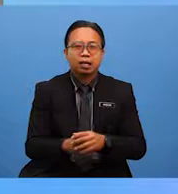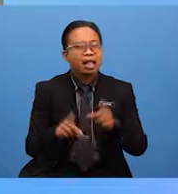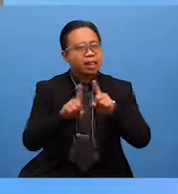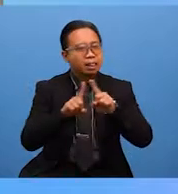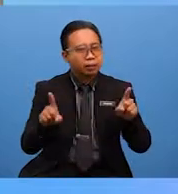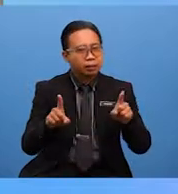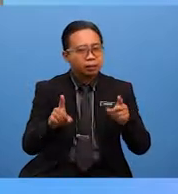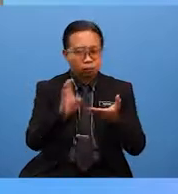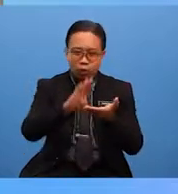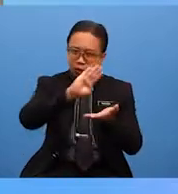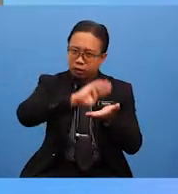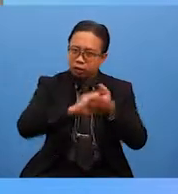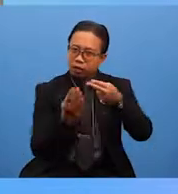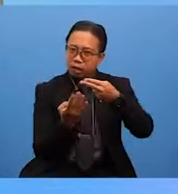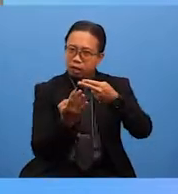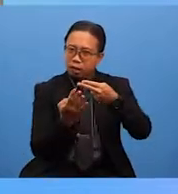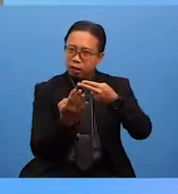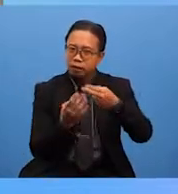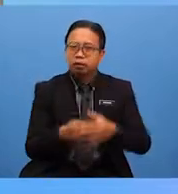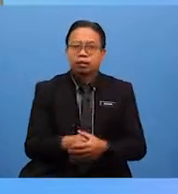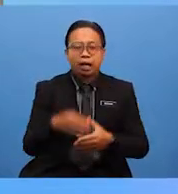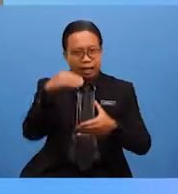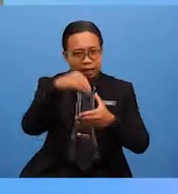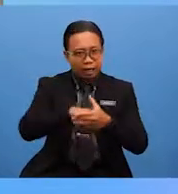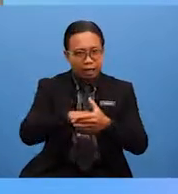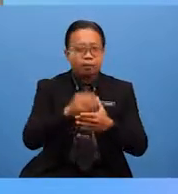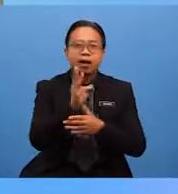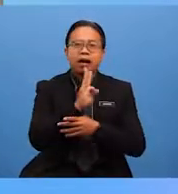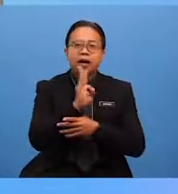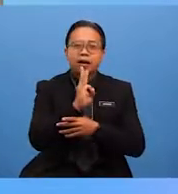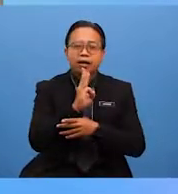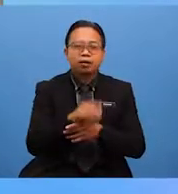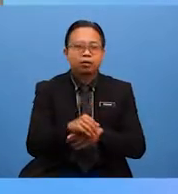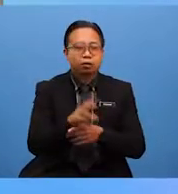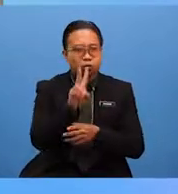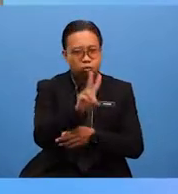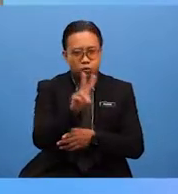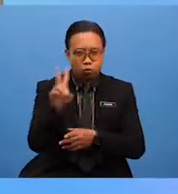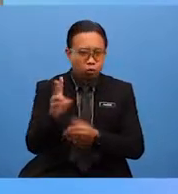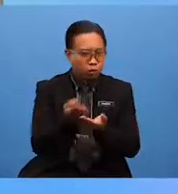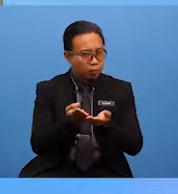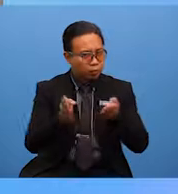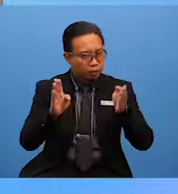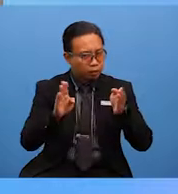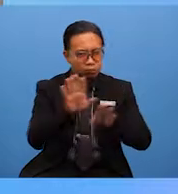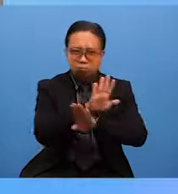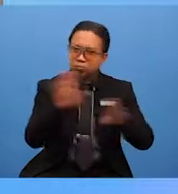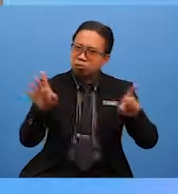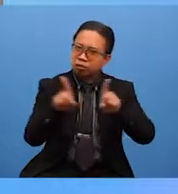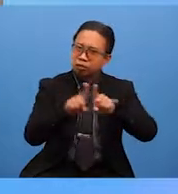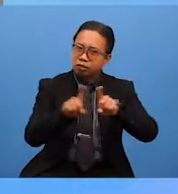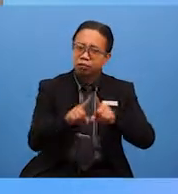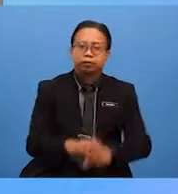kontet I hope yang terdapat di dalam air dalam ke-22 backup ini tidak